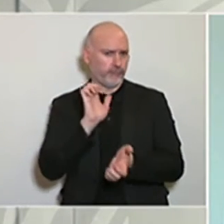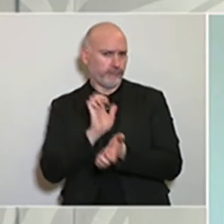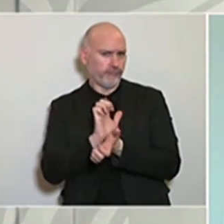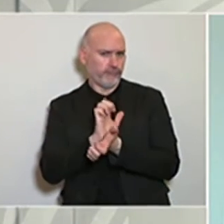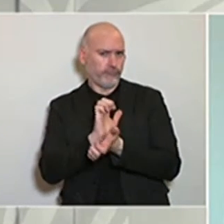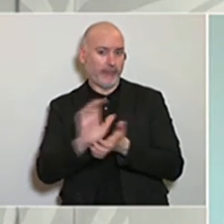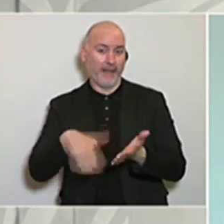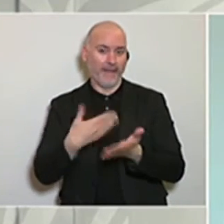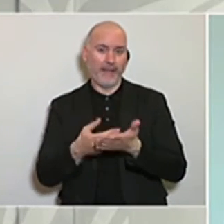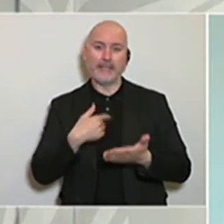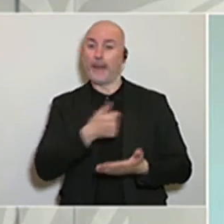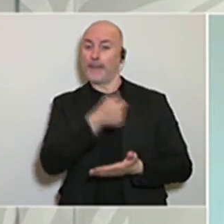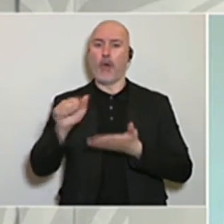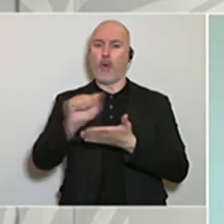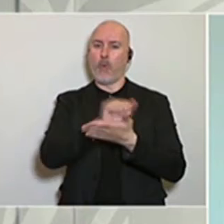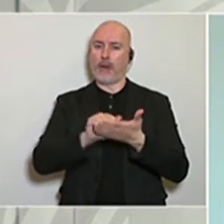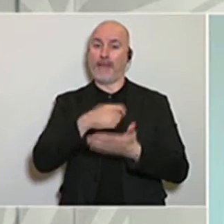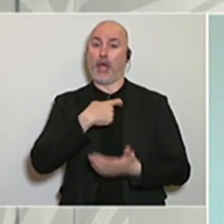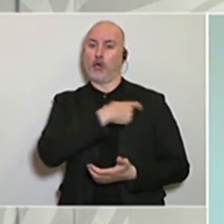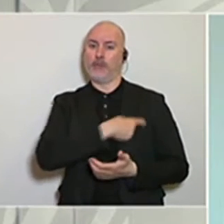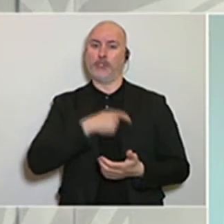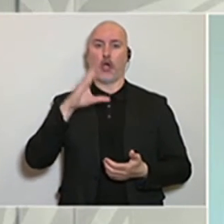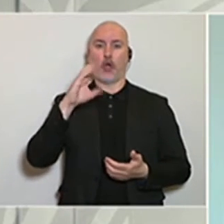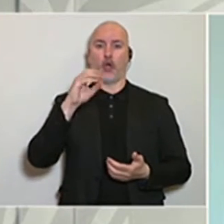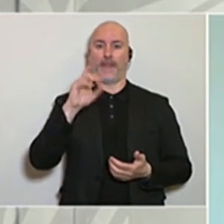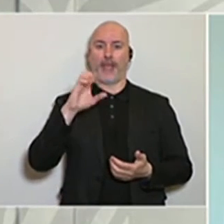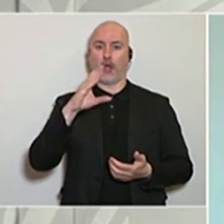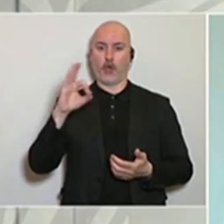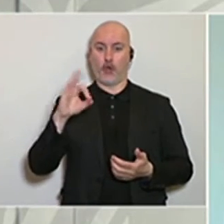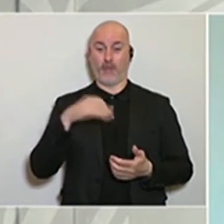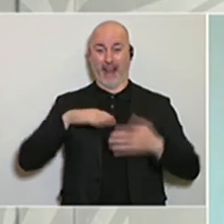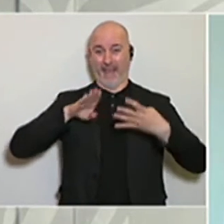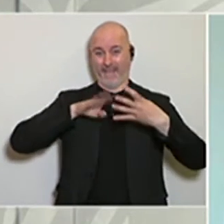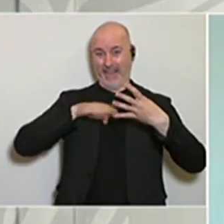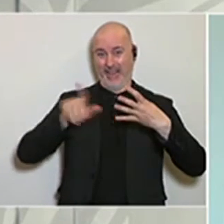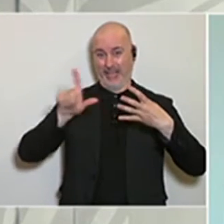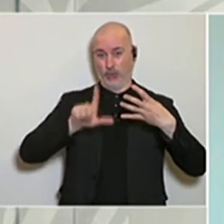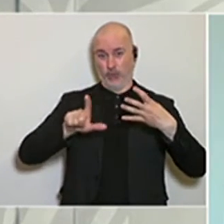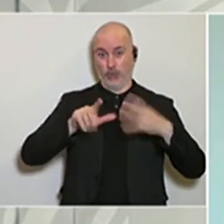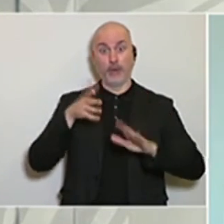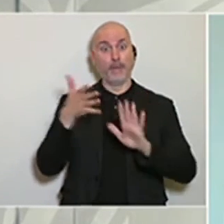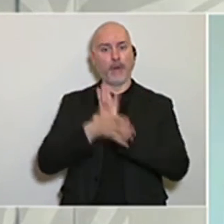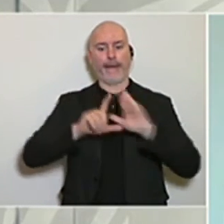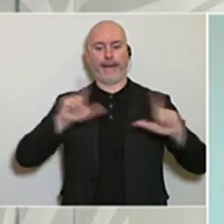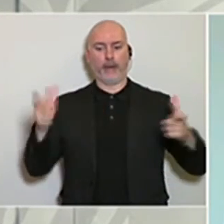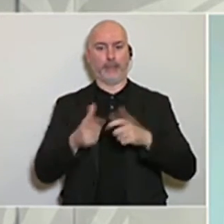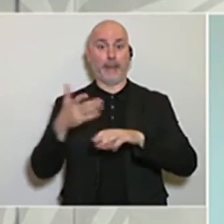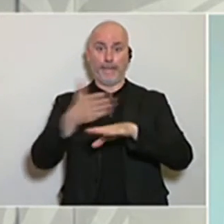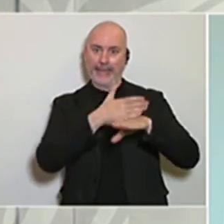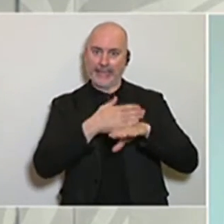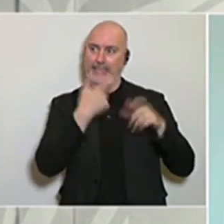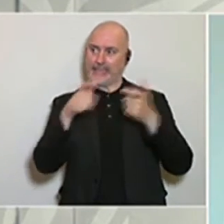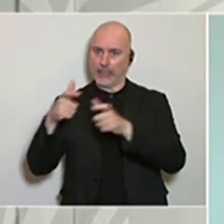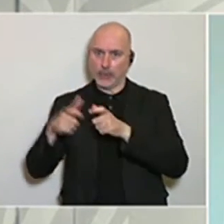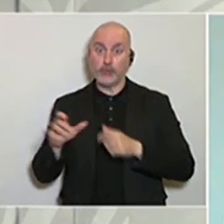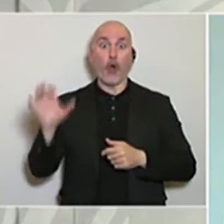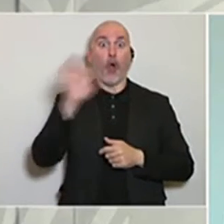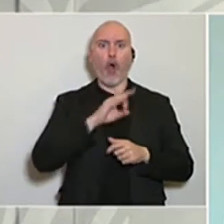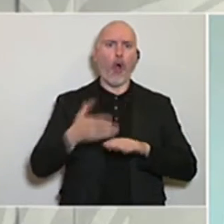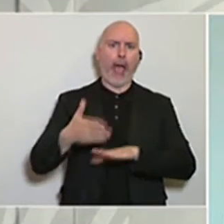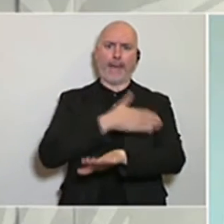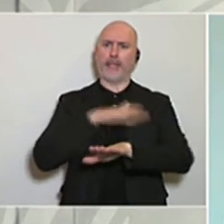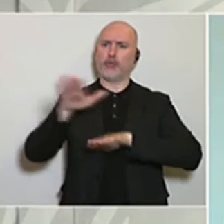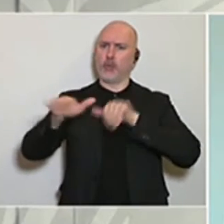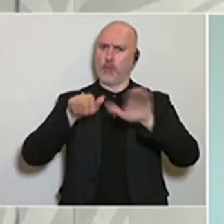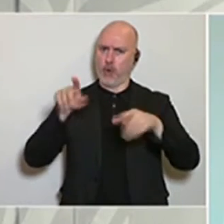el primer esborrany de la comissió de la Coreco, previst per finals de juliol, per reunir-se amb els partits i els sectors, o podria convocar-lo